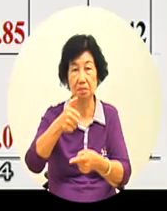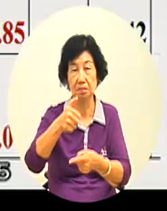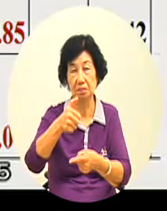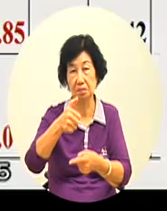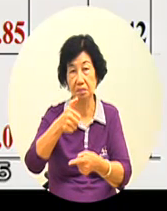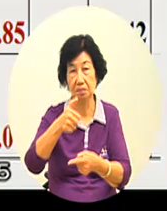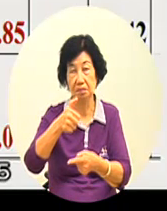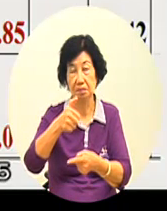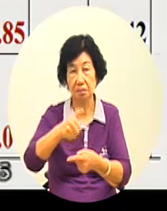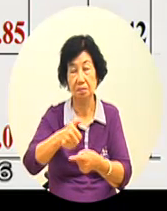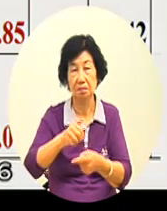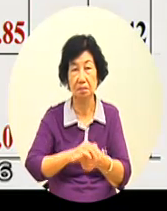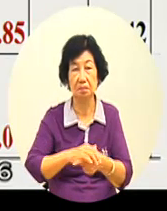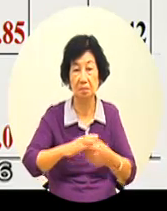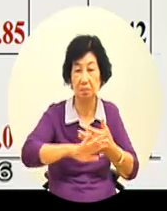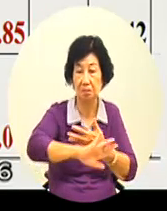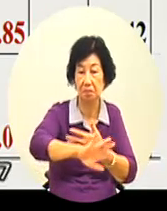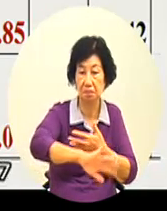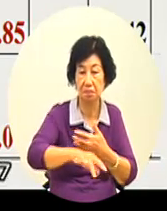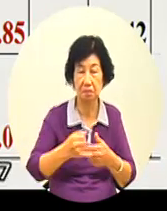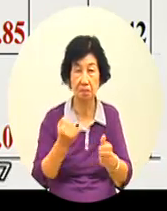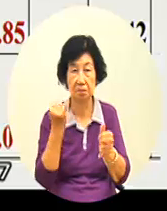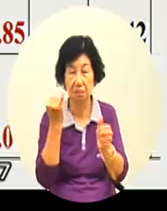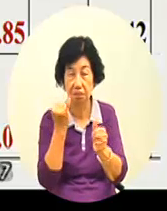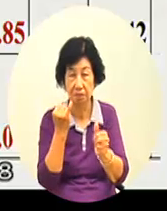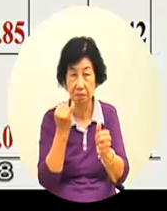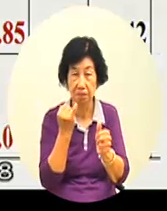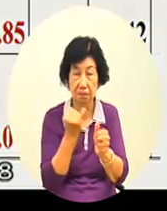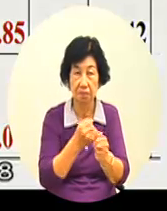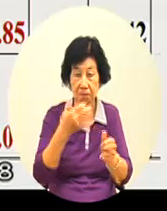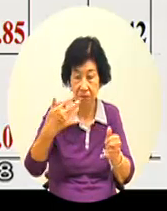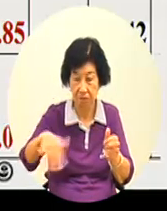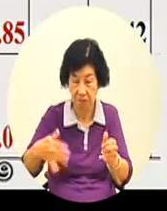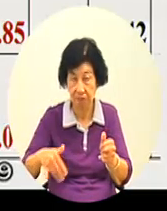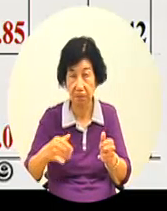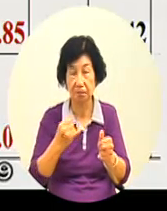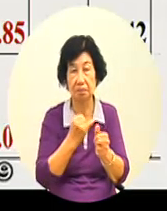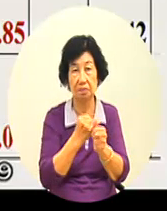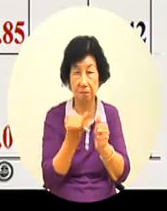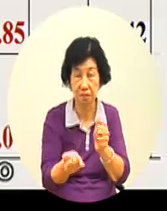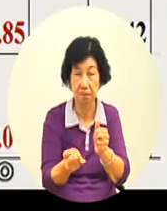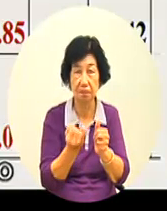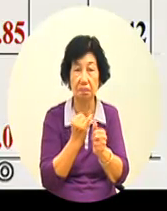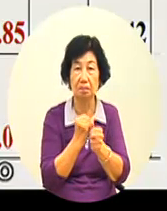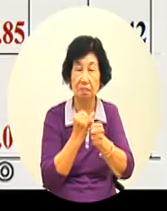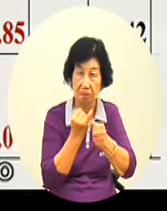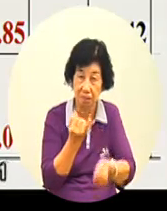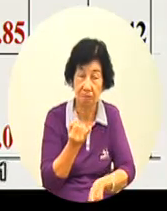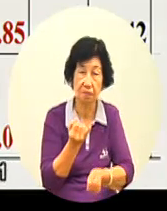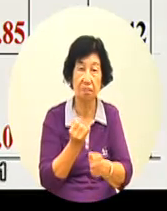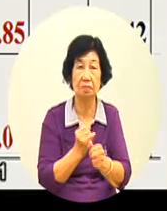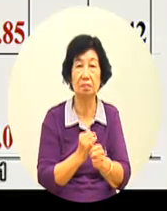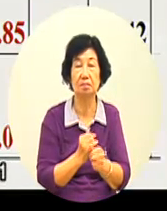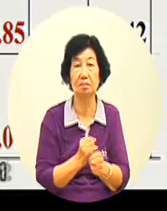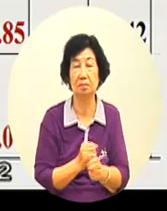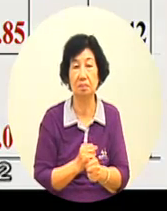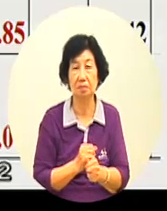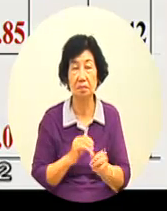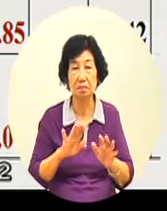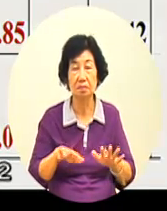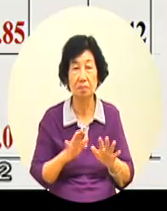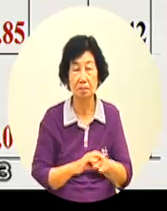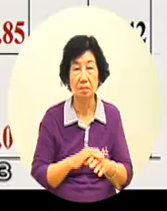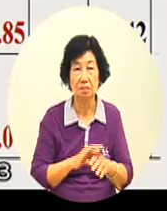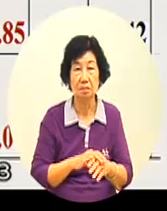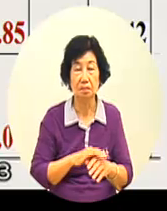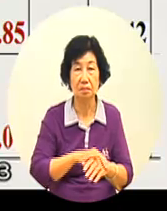他都是未婚或者是离婚或者是丧偶。所以我们会发现现在单身人口